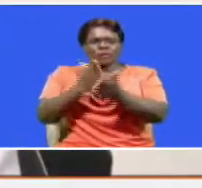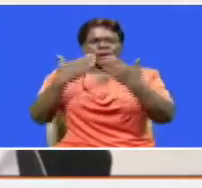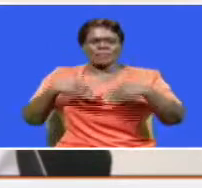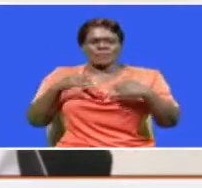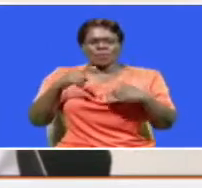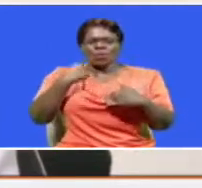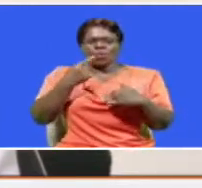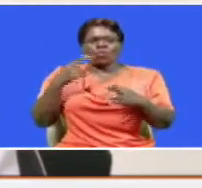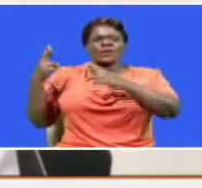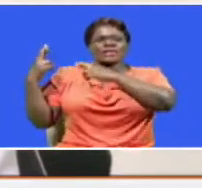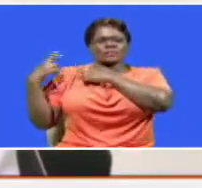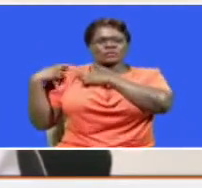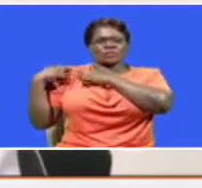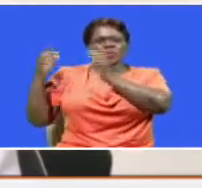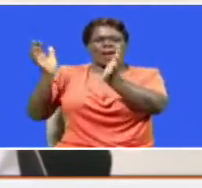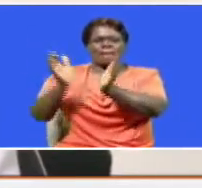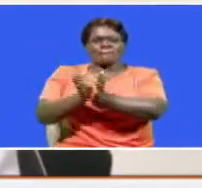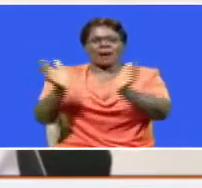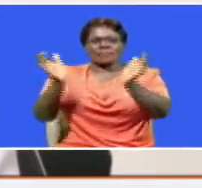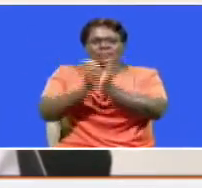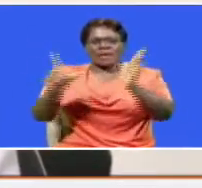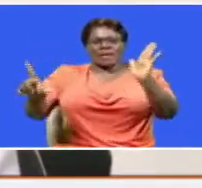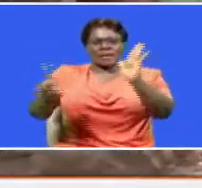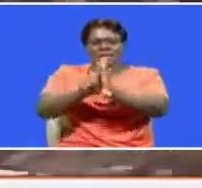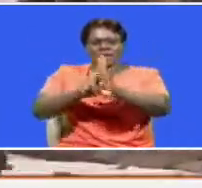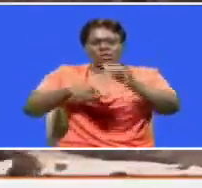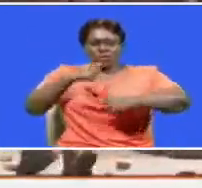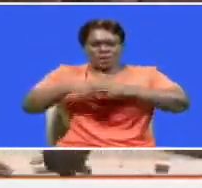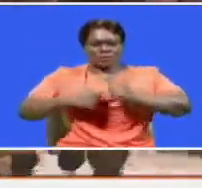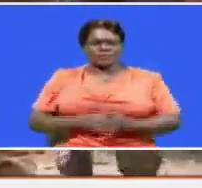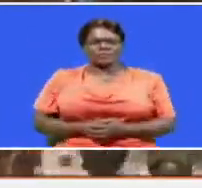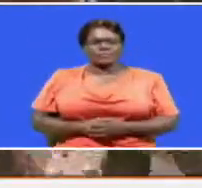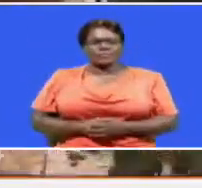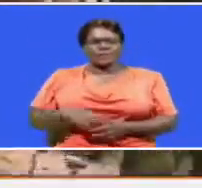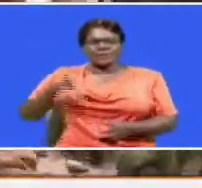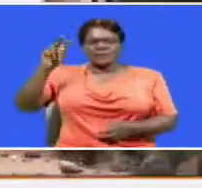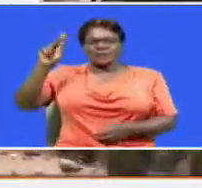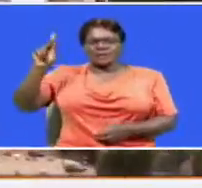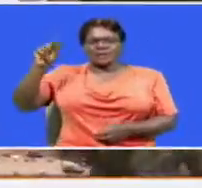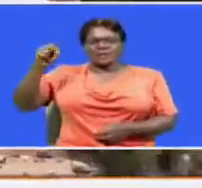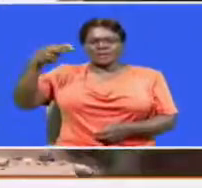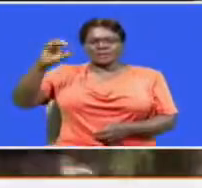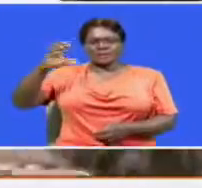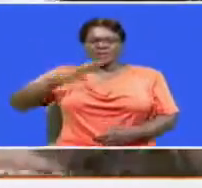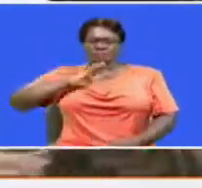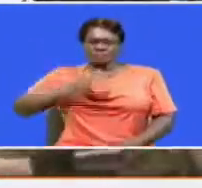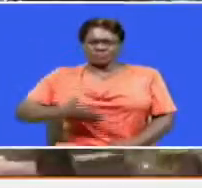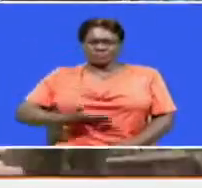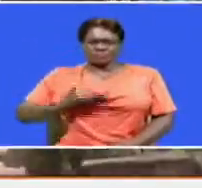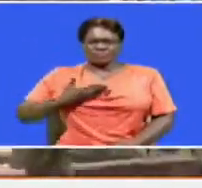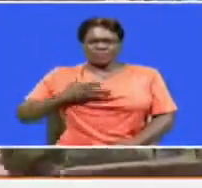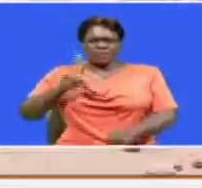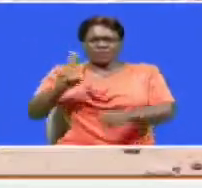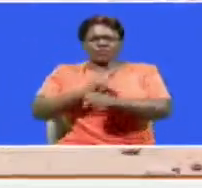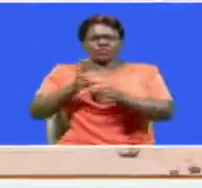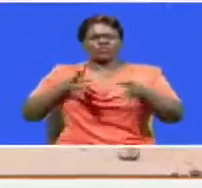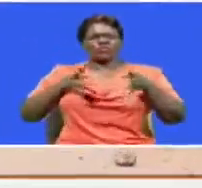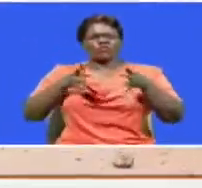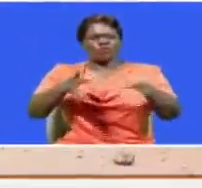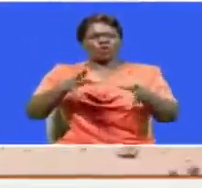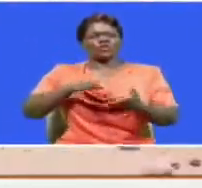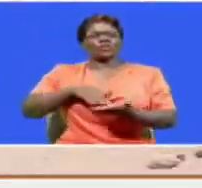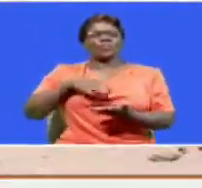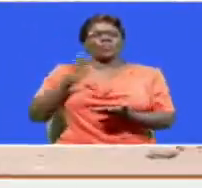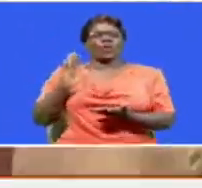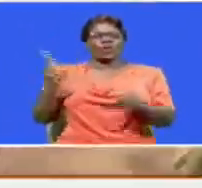face appropriate legal action. KNHCR ikielezea kugadhabishwa kwake na utumizi wa nguvu kupita